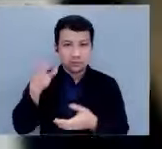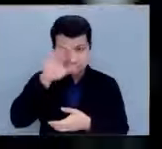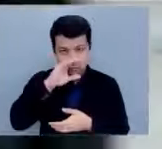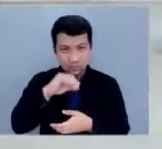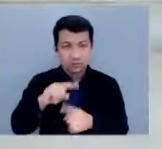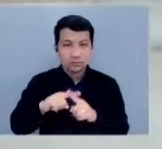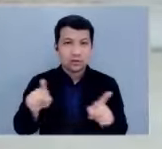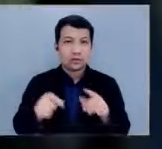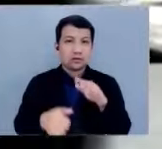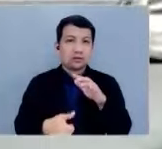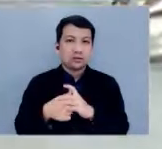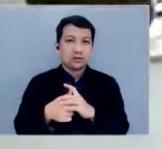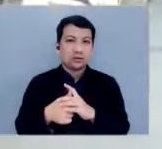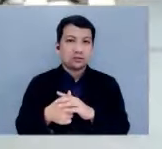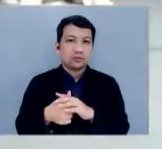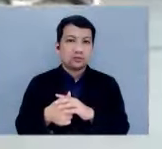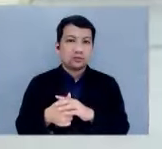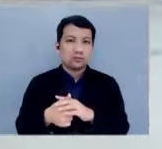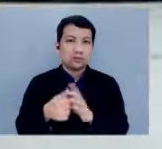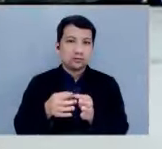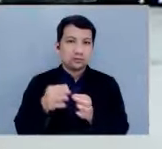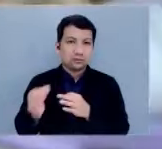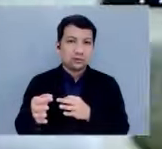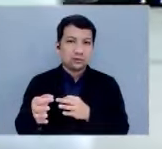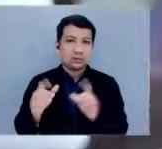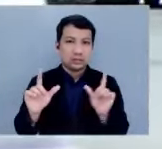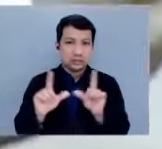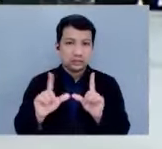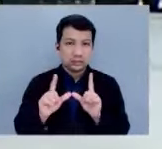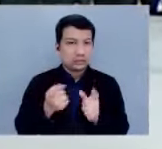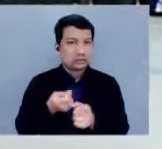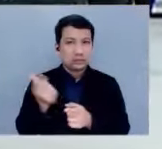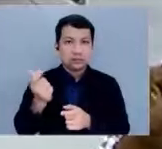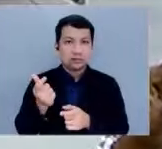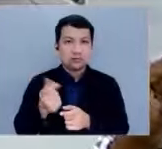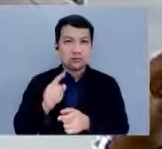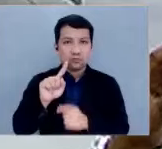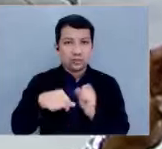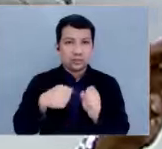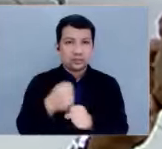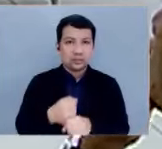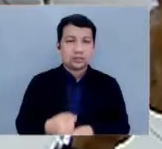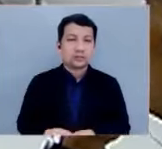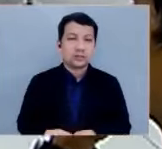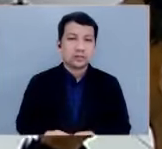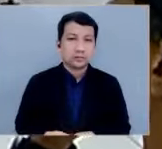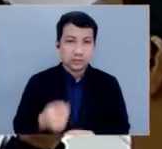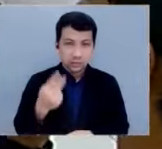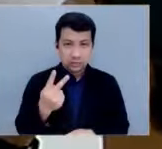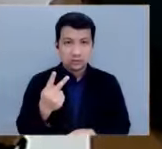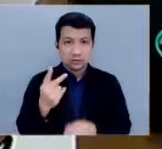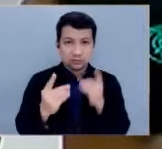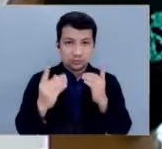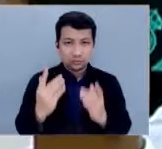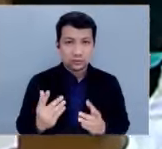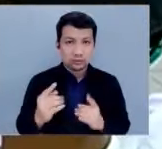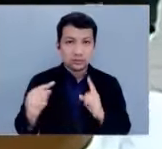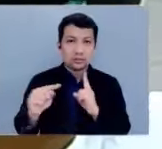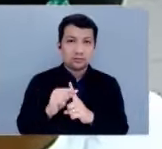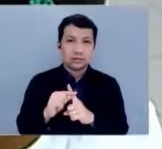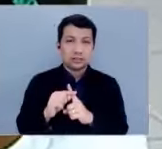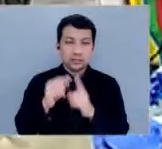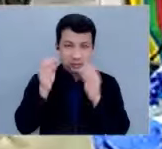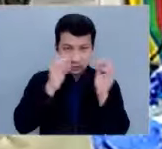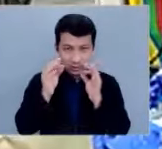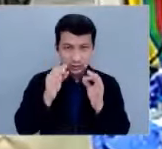sisipot, masususpindi ang kanilang lisensya sa loob ng 1 taon. 2 driver naman ang nagpositibo sa illegal na